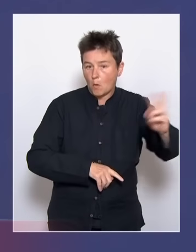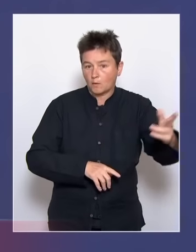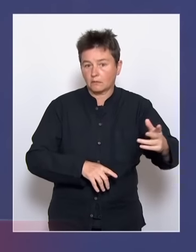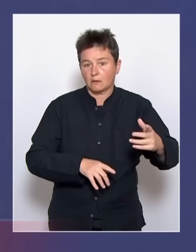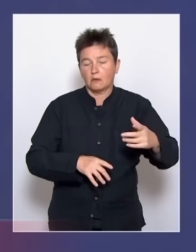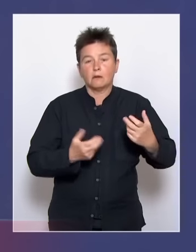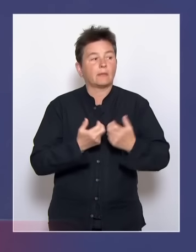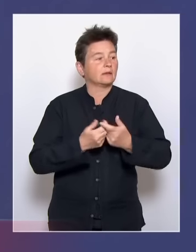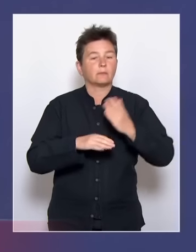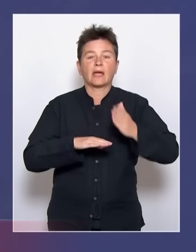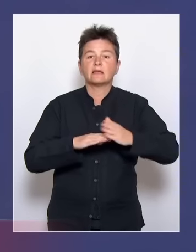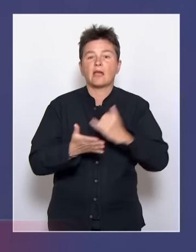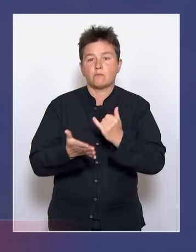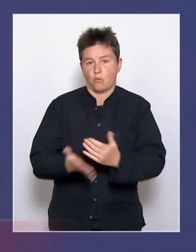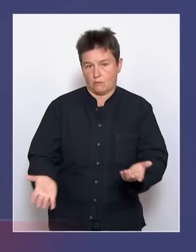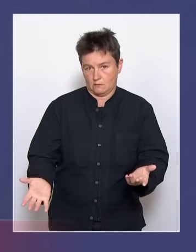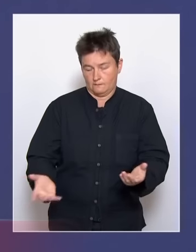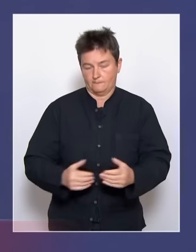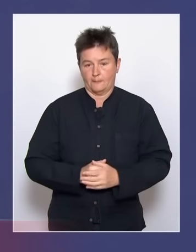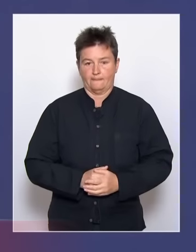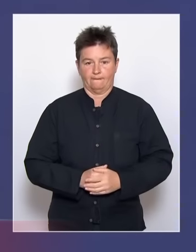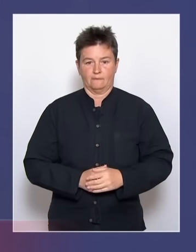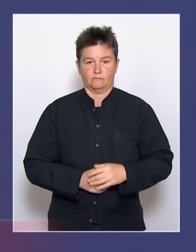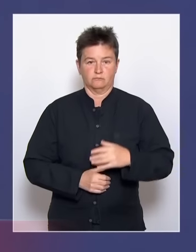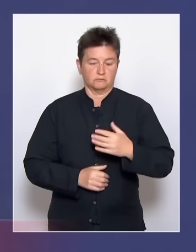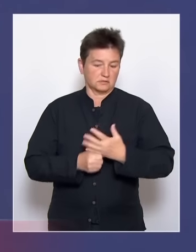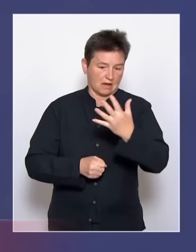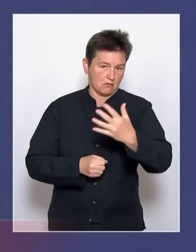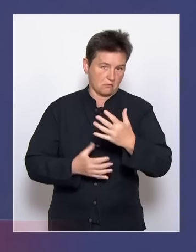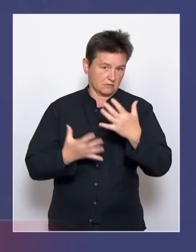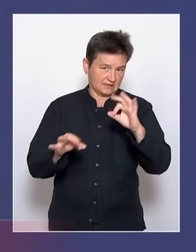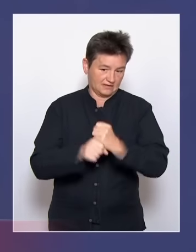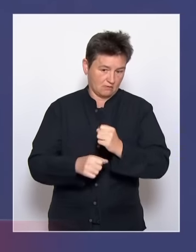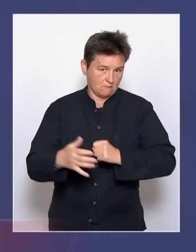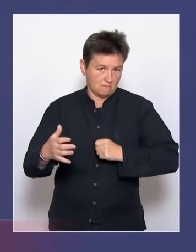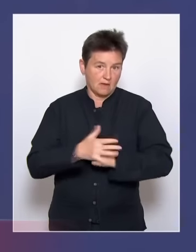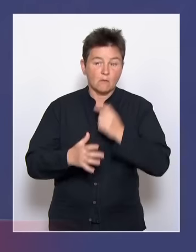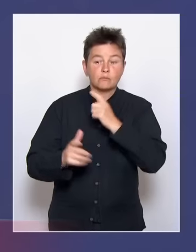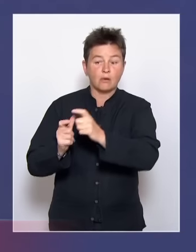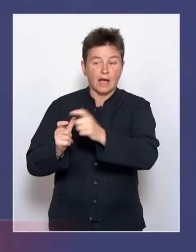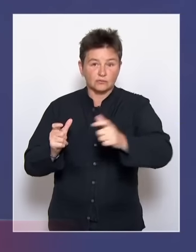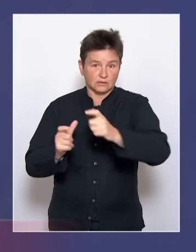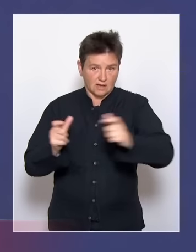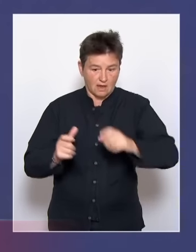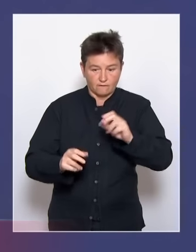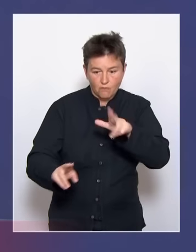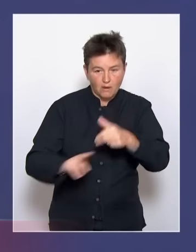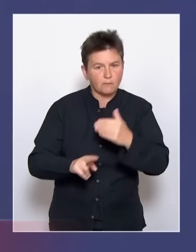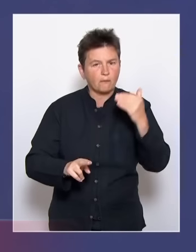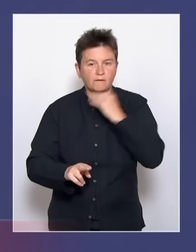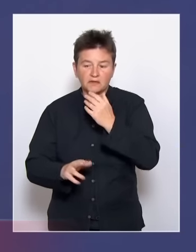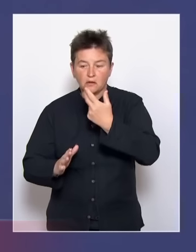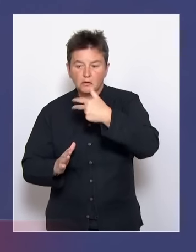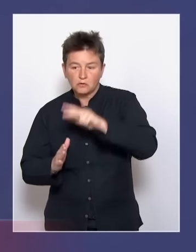de crédit d'impôt en donnant de la visibilité sur 5 à 10 ans aux industriels, en répondant dans des délais très rapides, 3 à 6 mois,